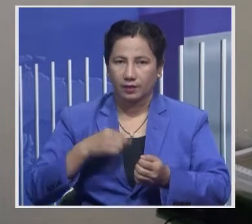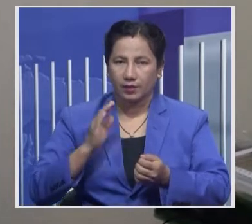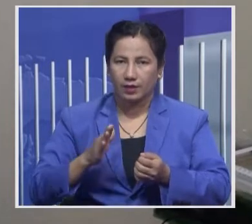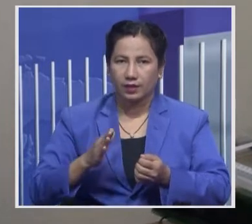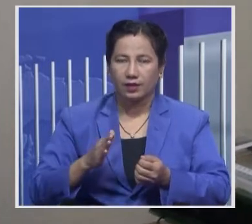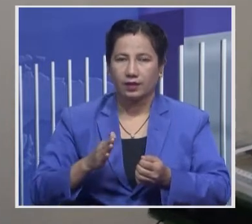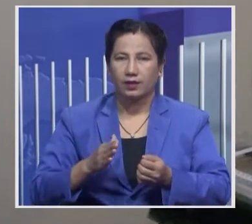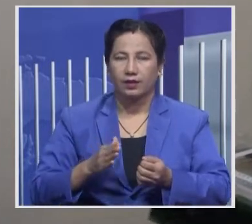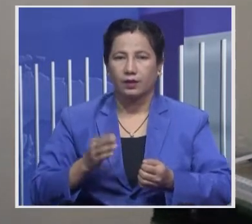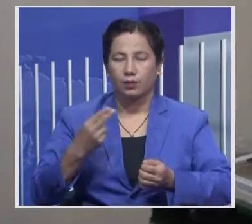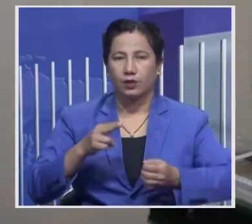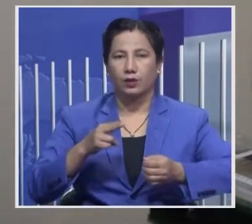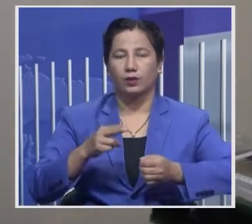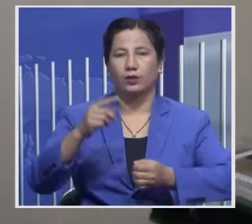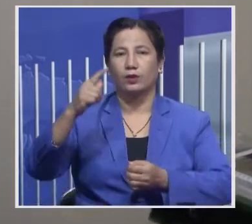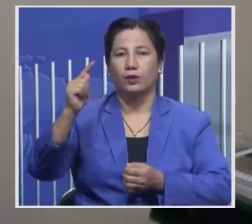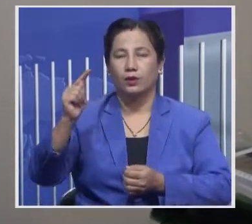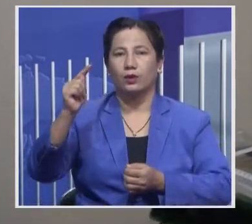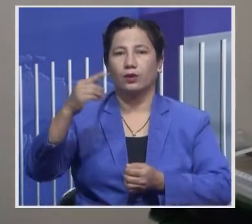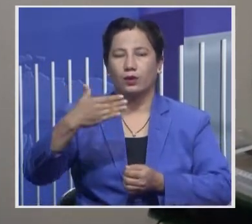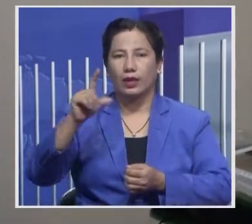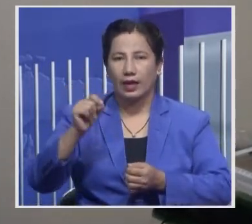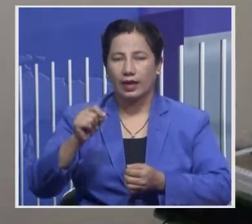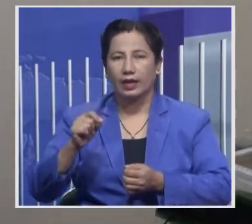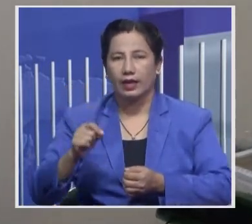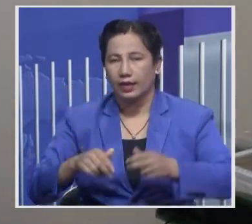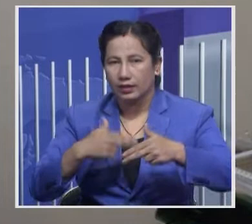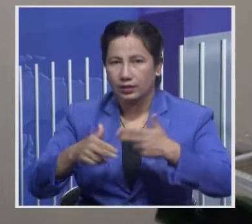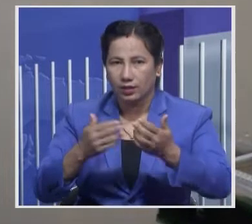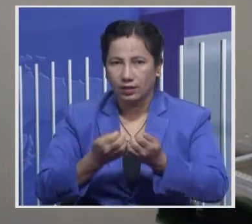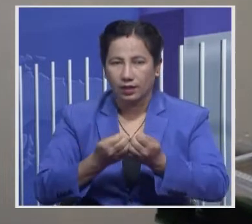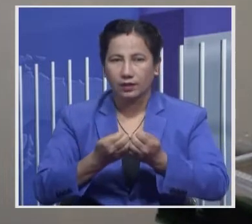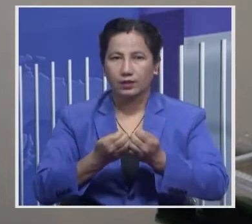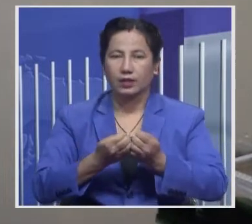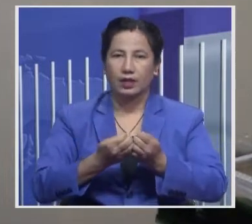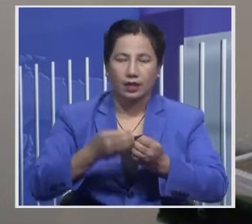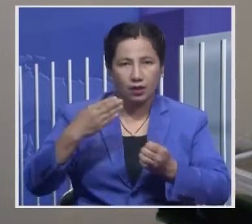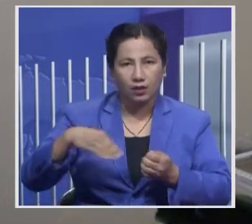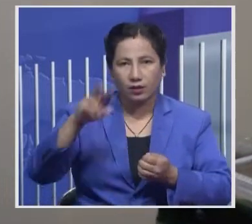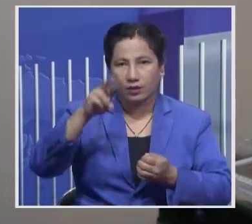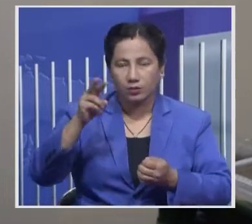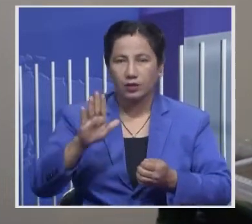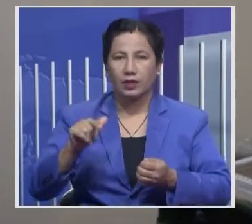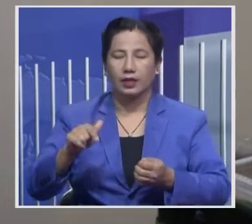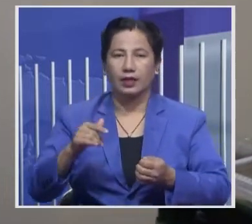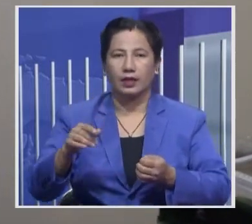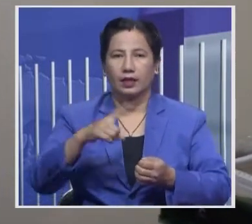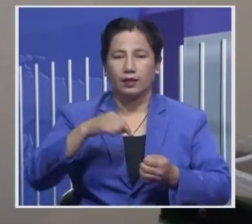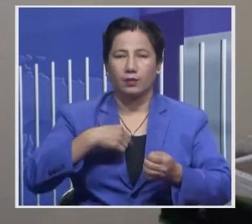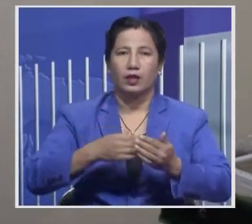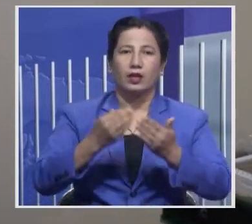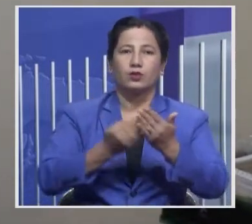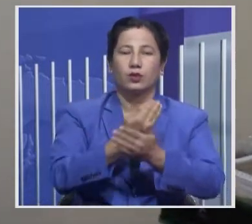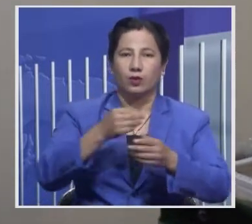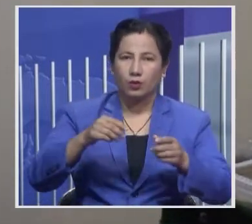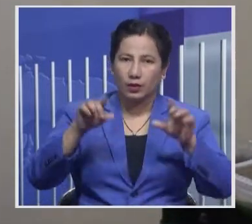भएको जुन कला सिप र रीतिरिवाजले गर्दा हामी विकृति र कुलतमा जाने सम्भावना हुन्छ र यसलाई हामीले संरक्षण गर्नुपर्ने